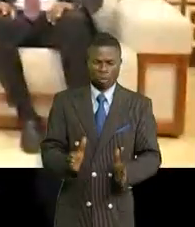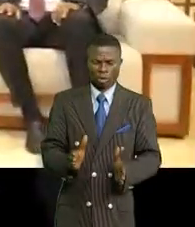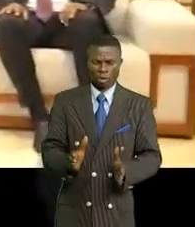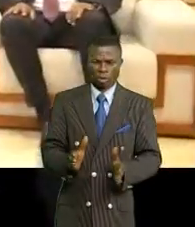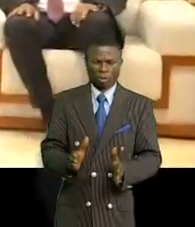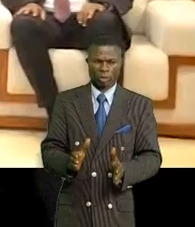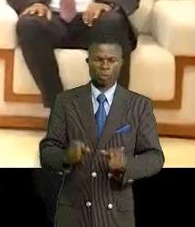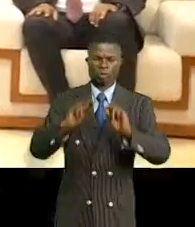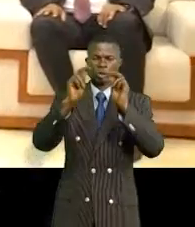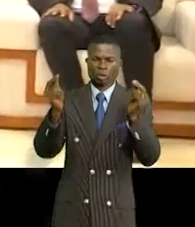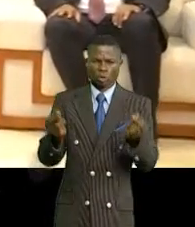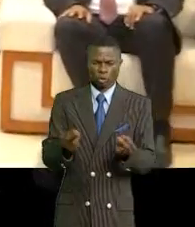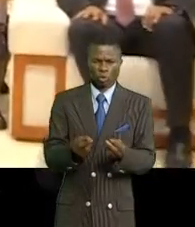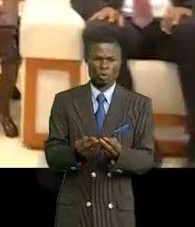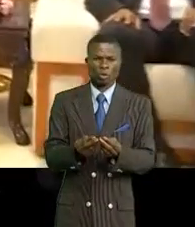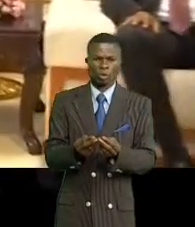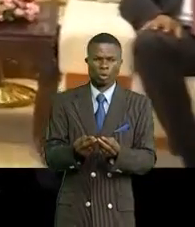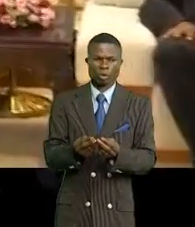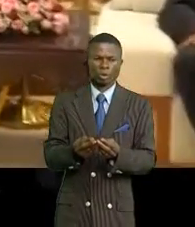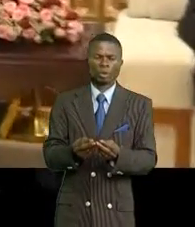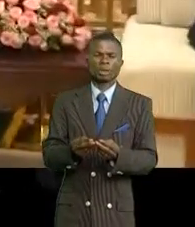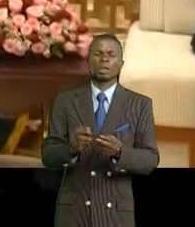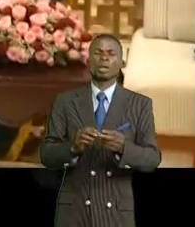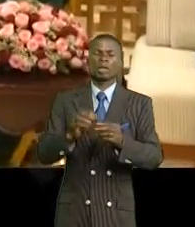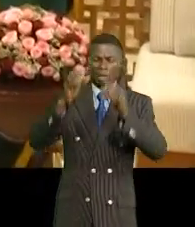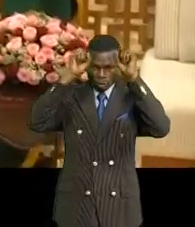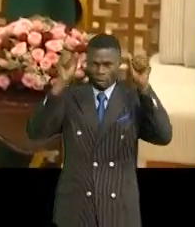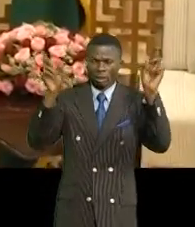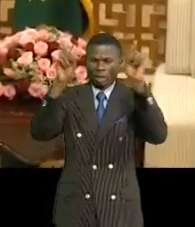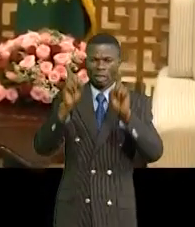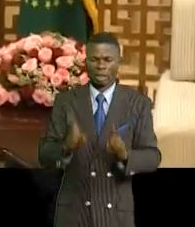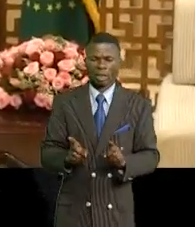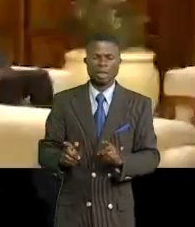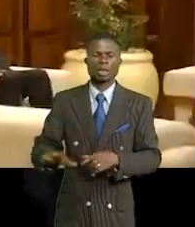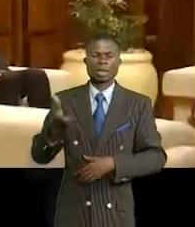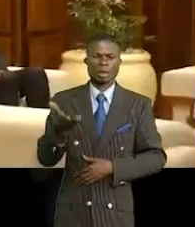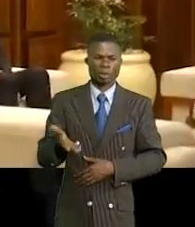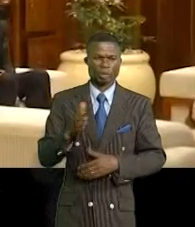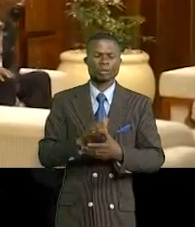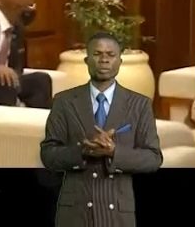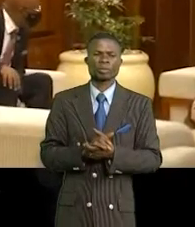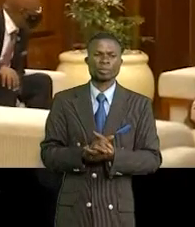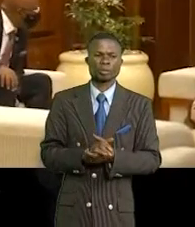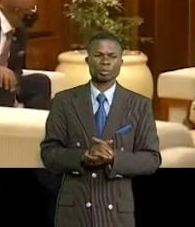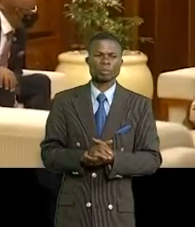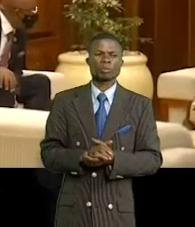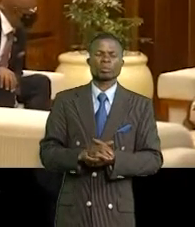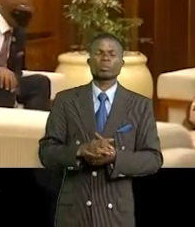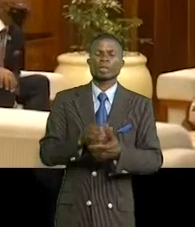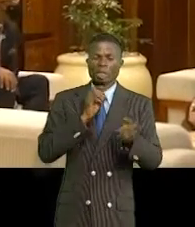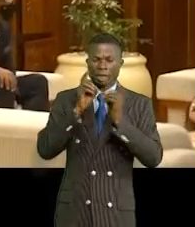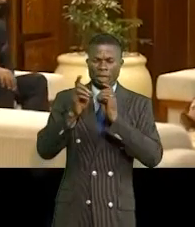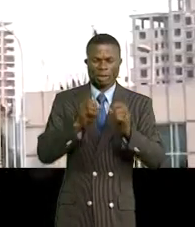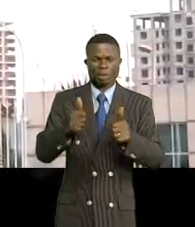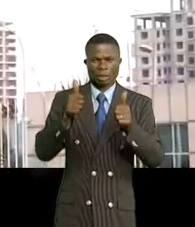du panel d'accompagnement de la mandature du chef de l'État à l'organisation panafricaine. Une note positive dans la